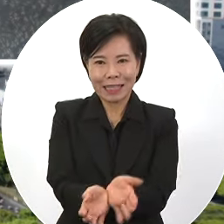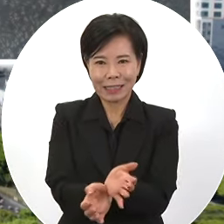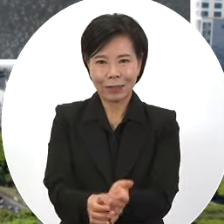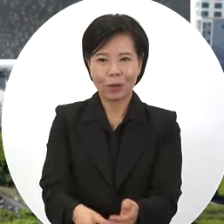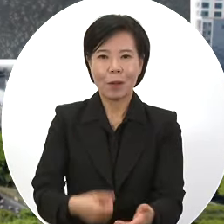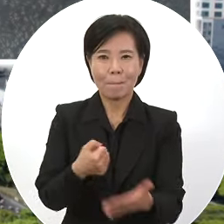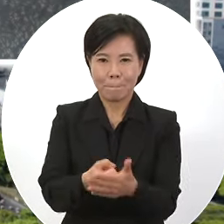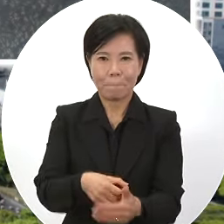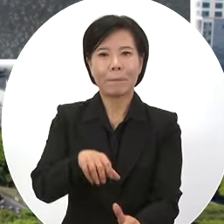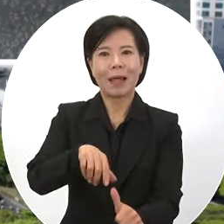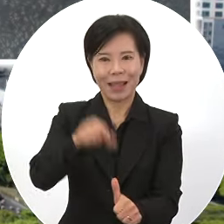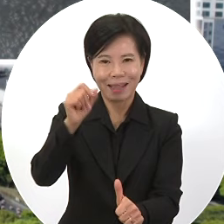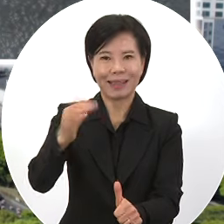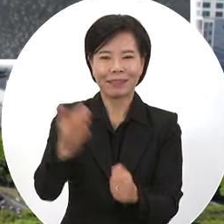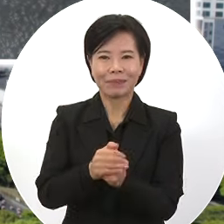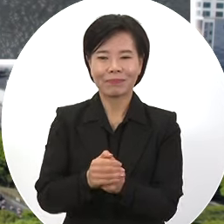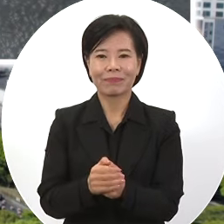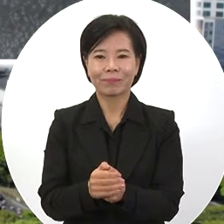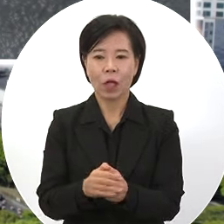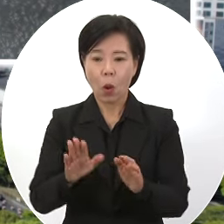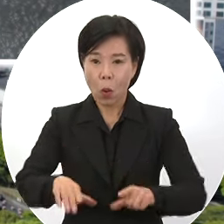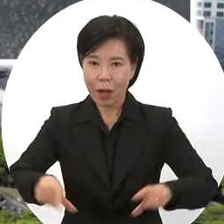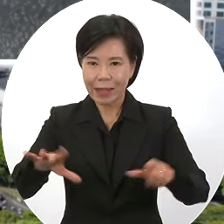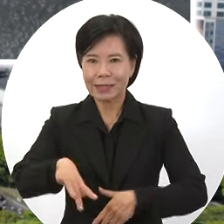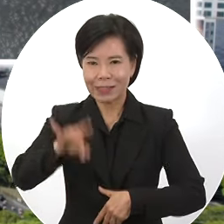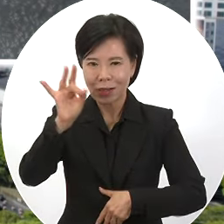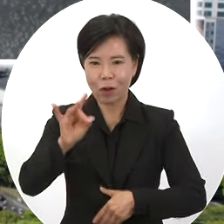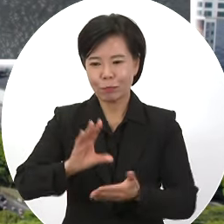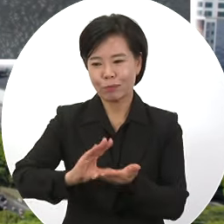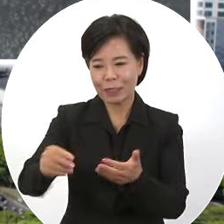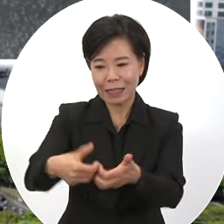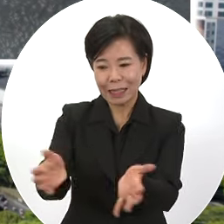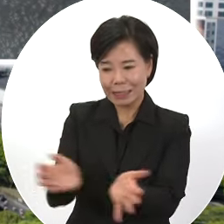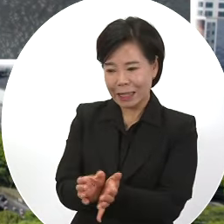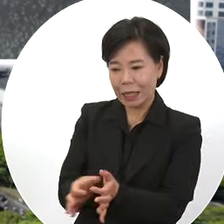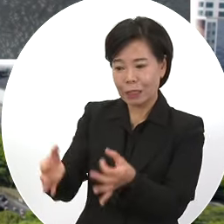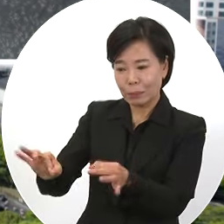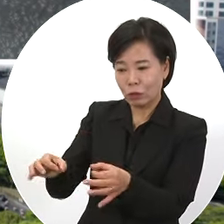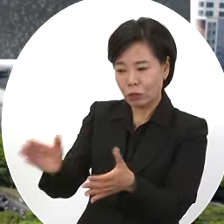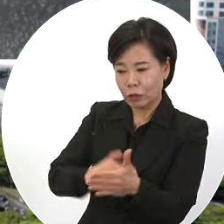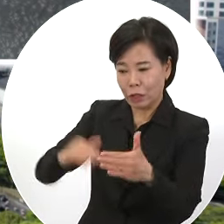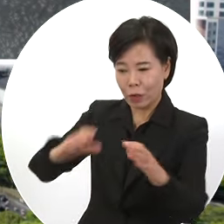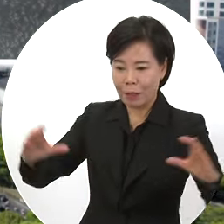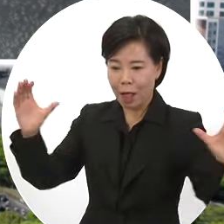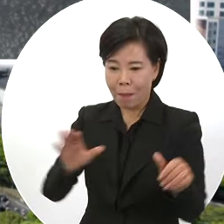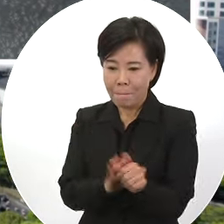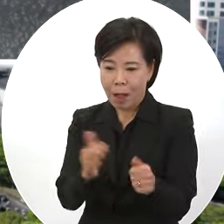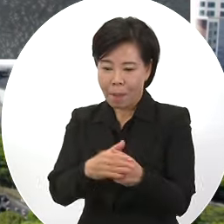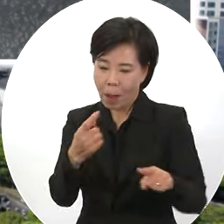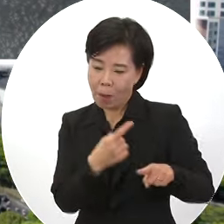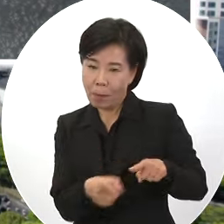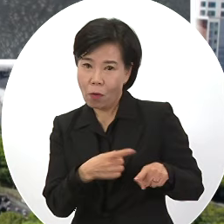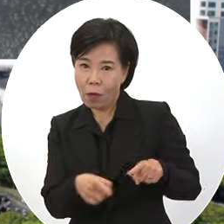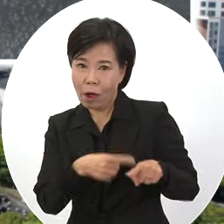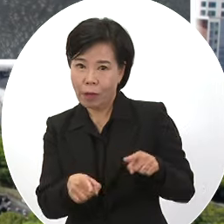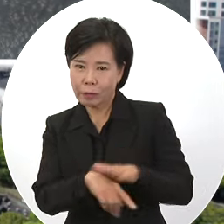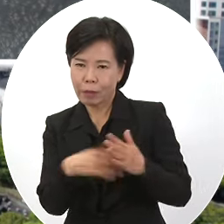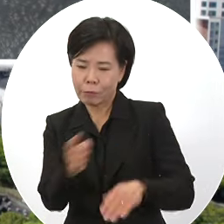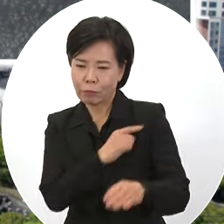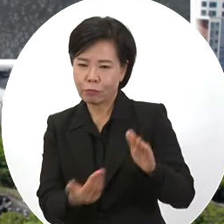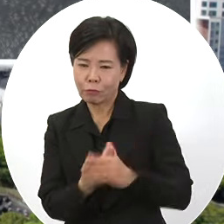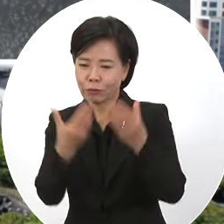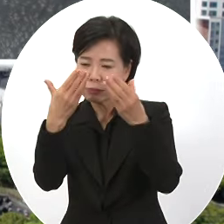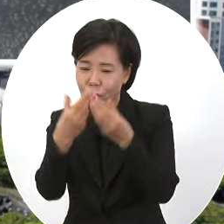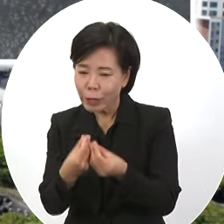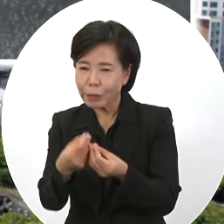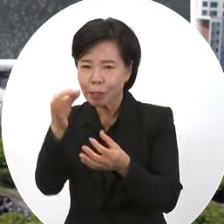선정됐습니다. 행정안전부는 올해 처음으로 지자체와 금융기관 간 협력을 평가해 금융시책 우수